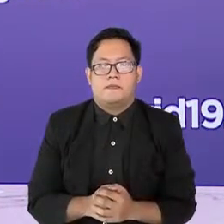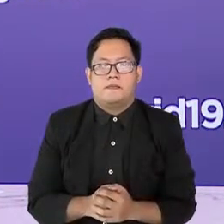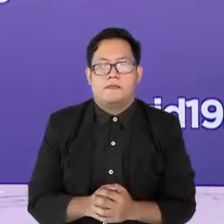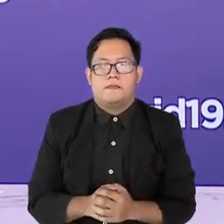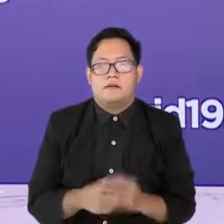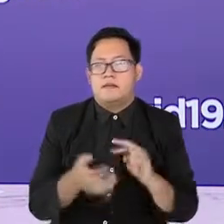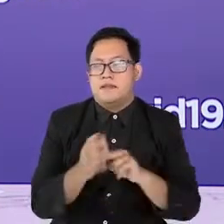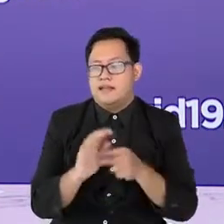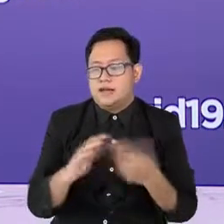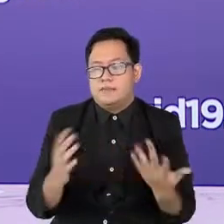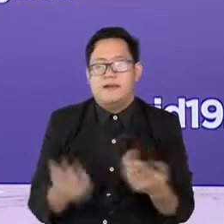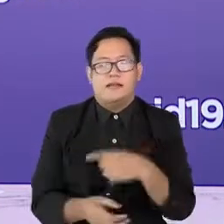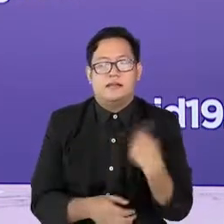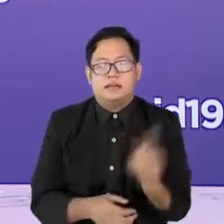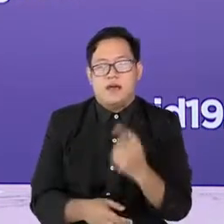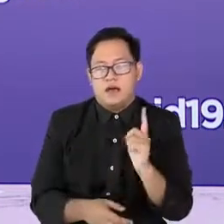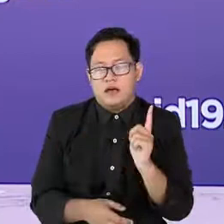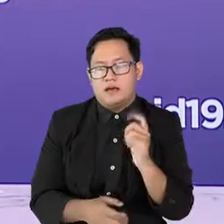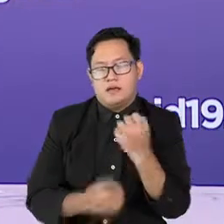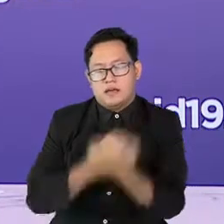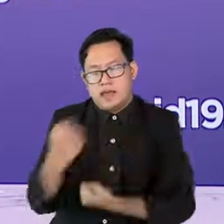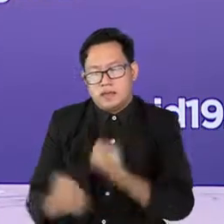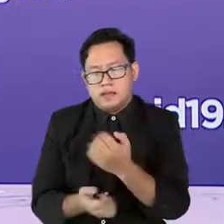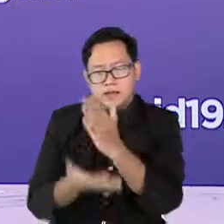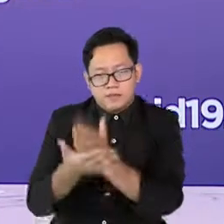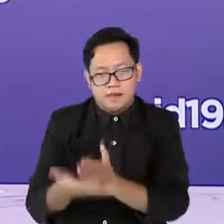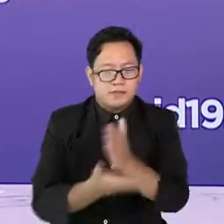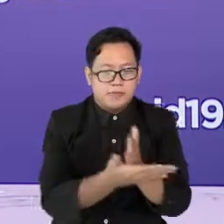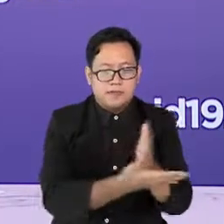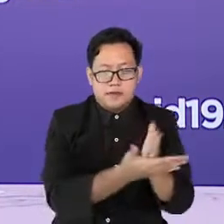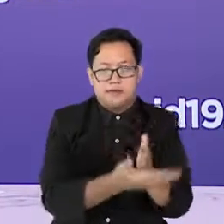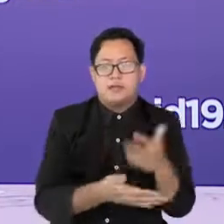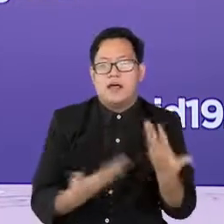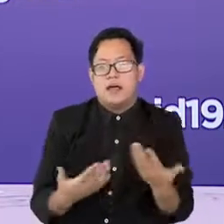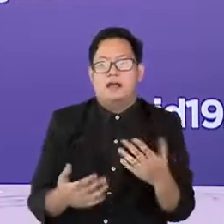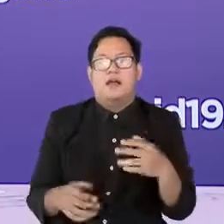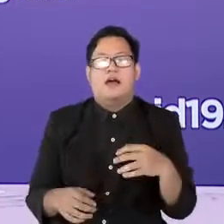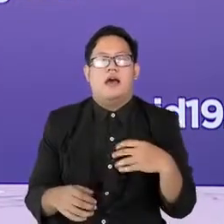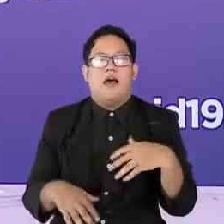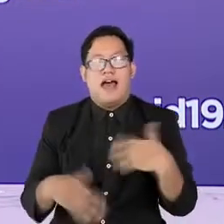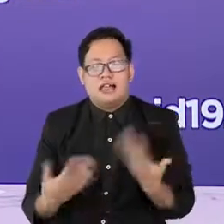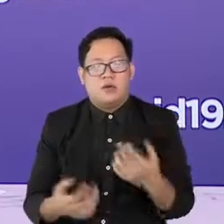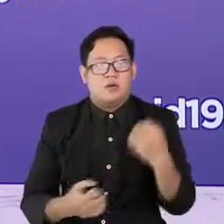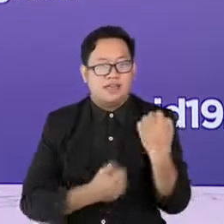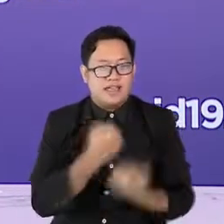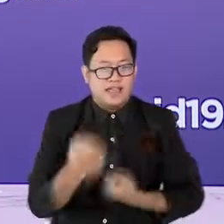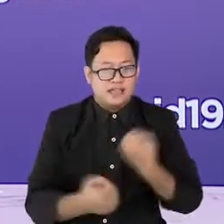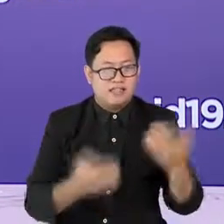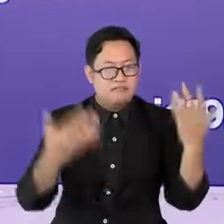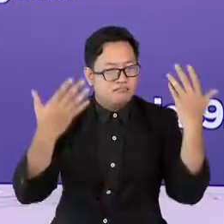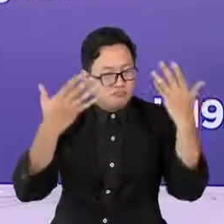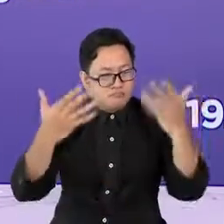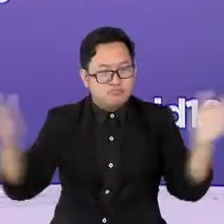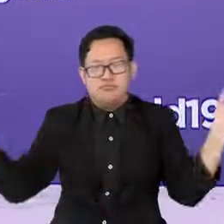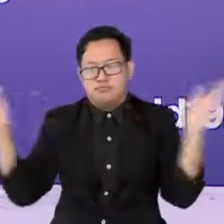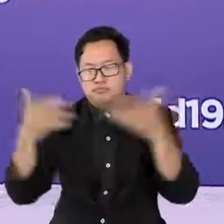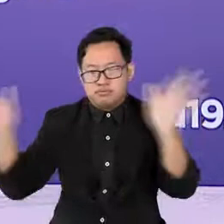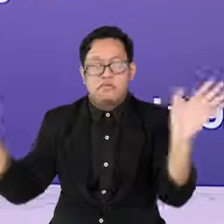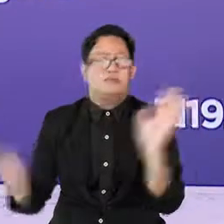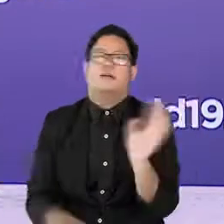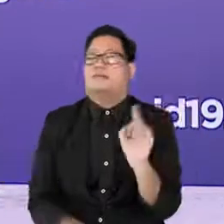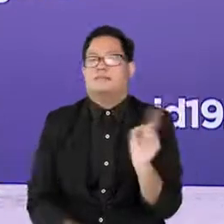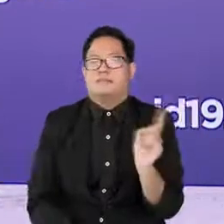tetap membatasi kegiatan sepenuhnya atau membuka kegiatan masyarakat sebesar-besarnya tujuan kita ialah